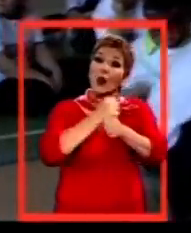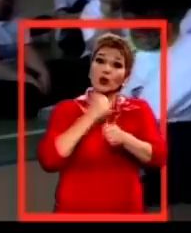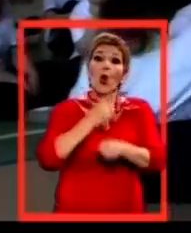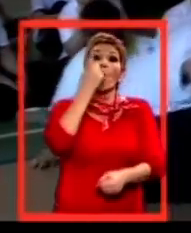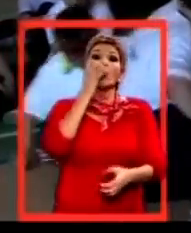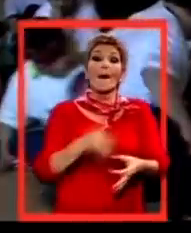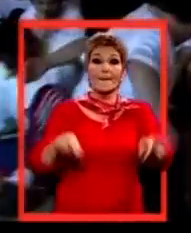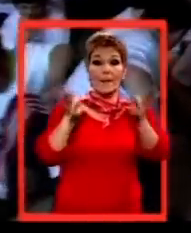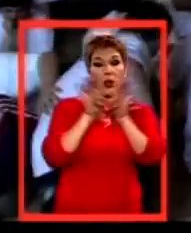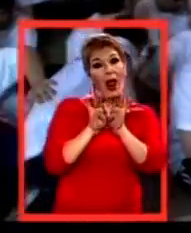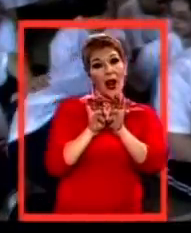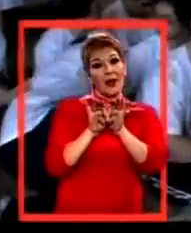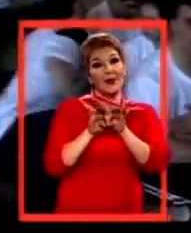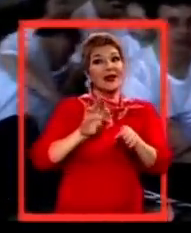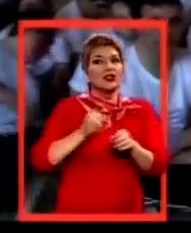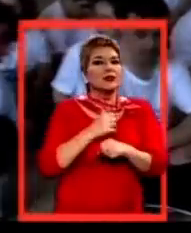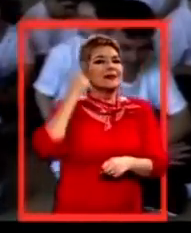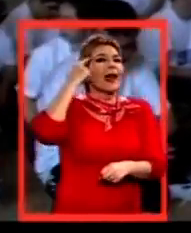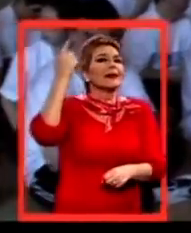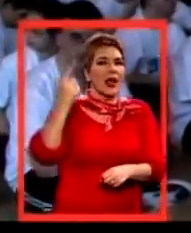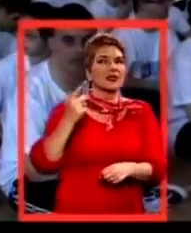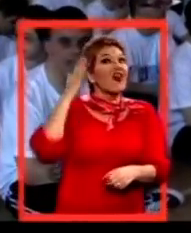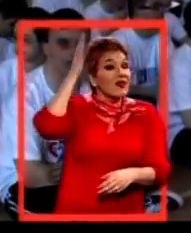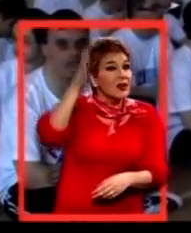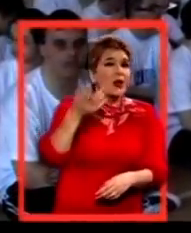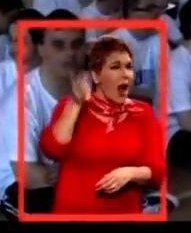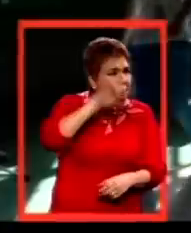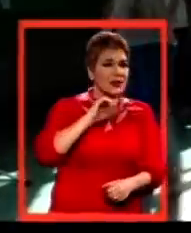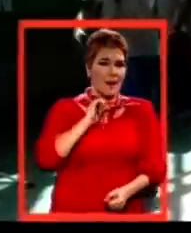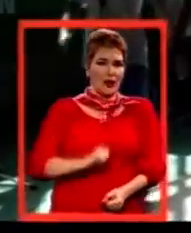și cu speranța că și alții vor urma